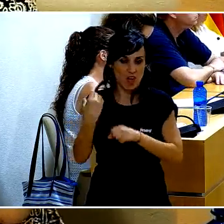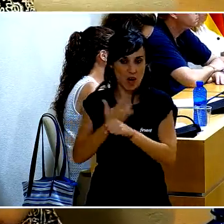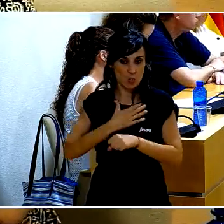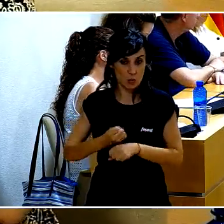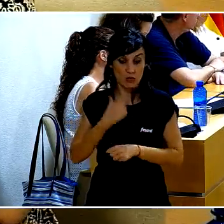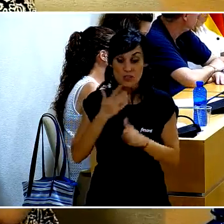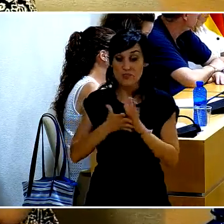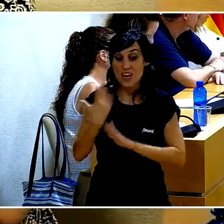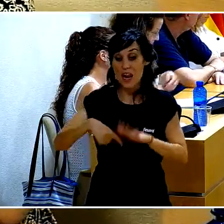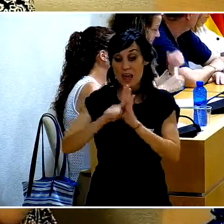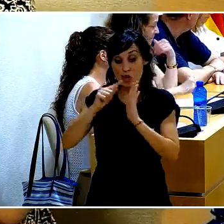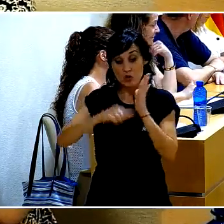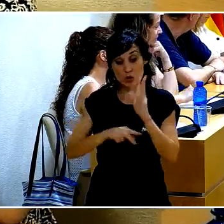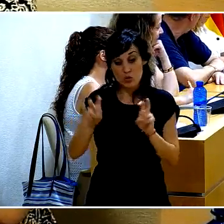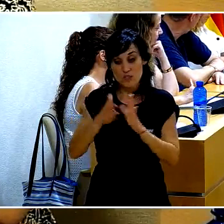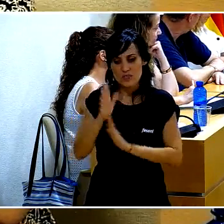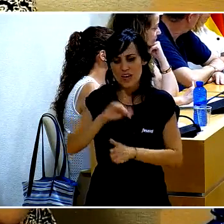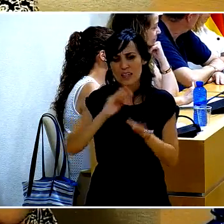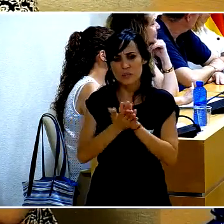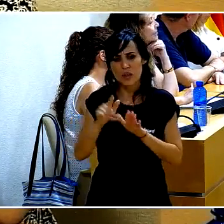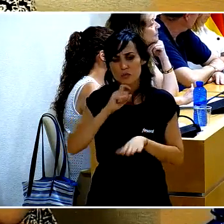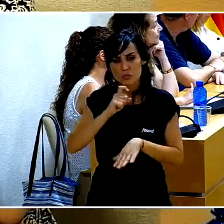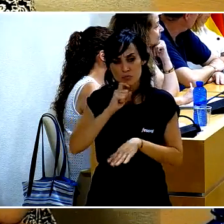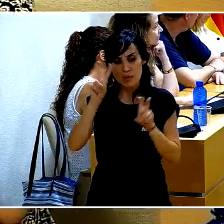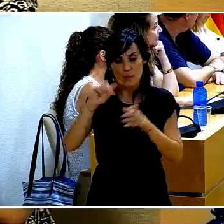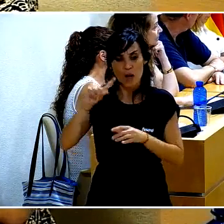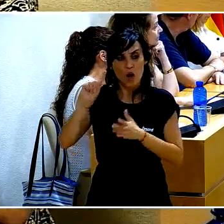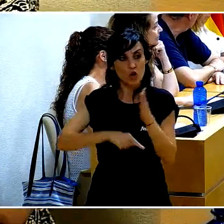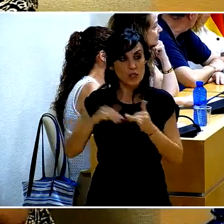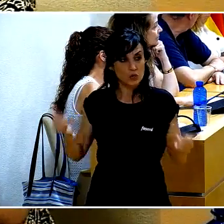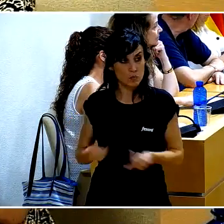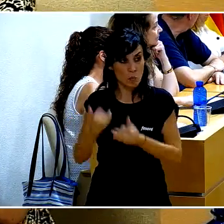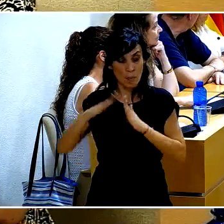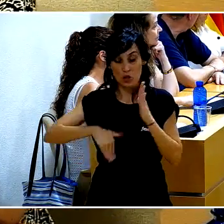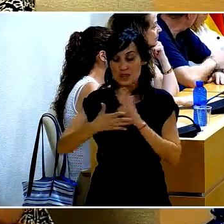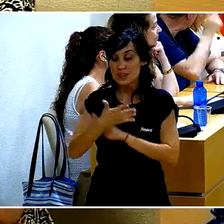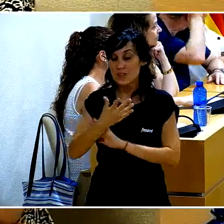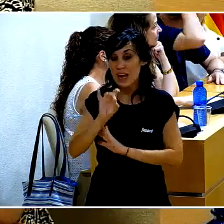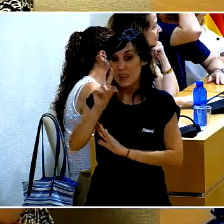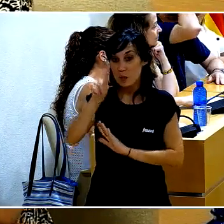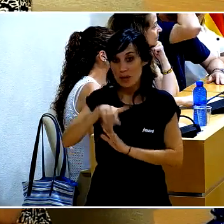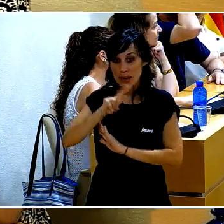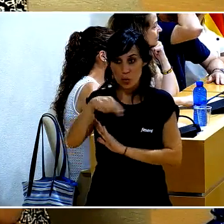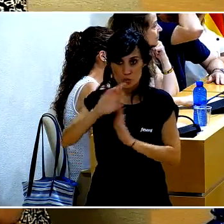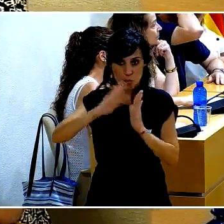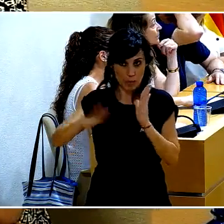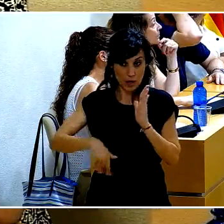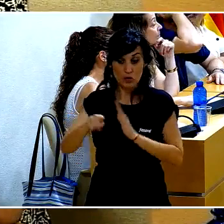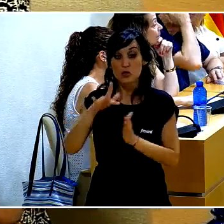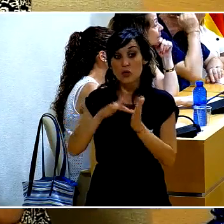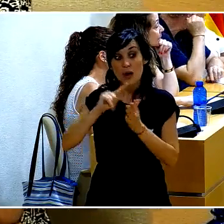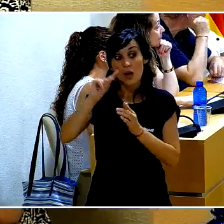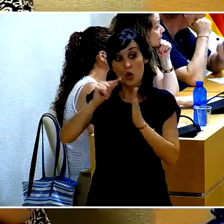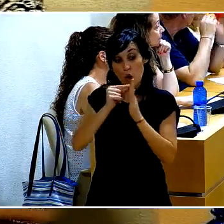llei de contractes establit expedients molt complexos per als contractes menors, és a dir, per als de més de 15.000 euros. I amb aquesta condició, si